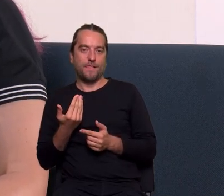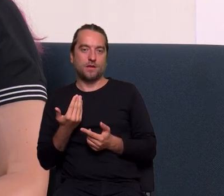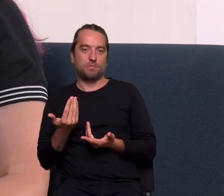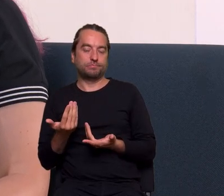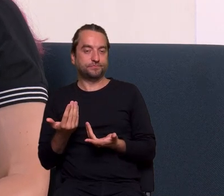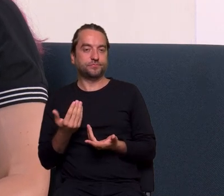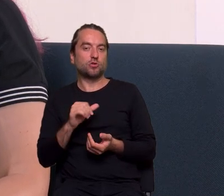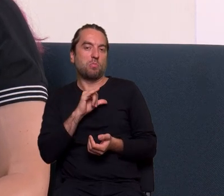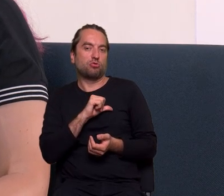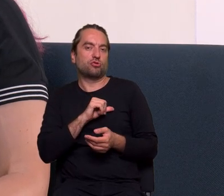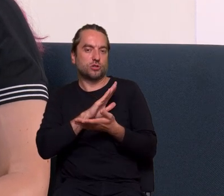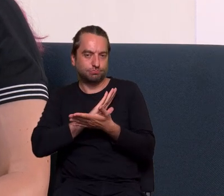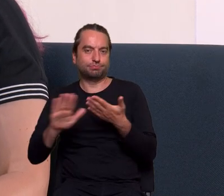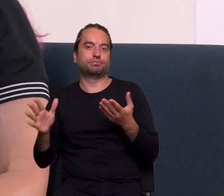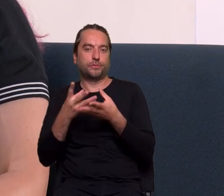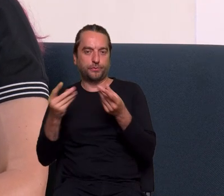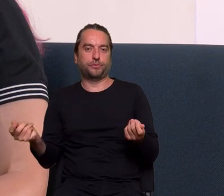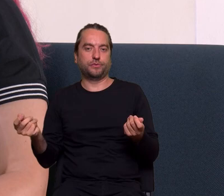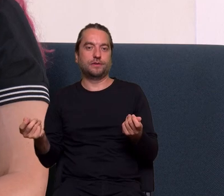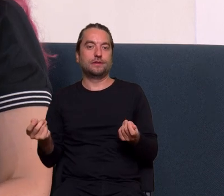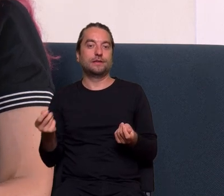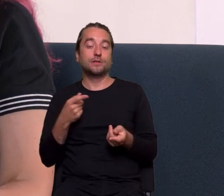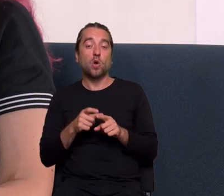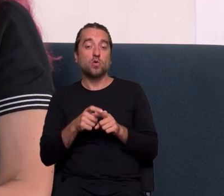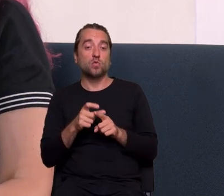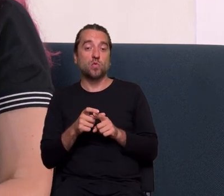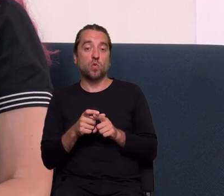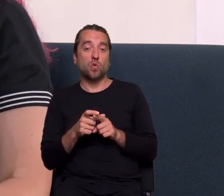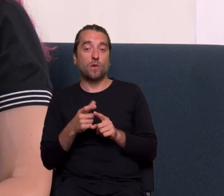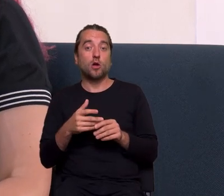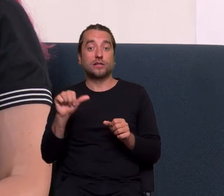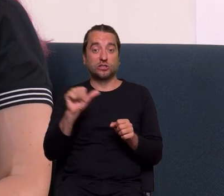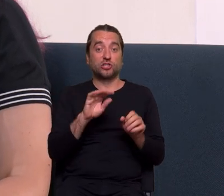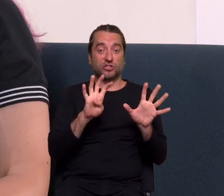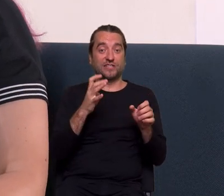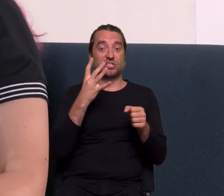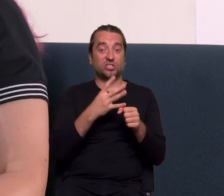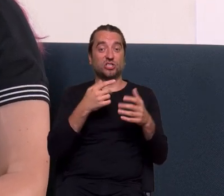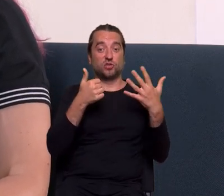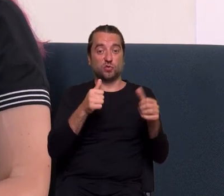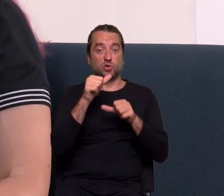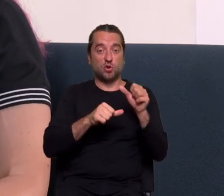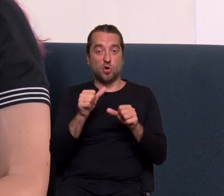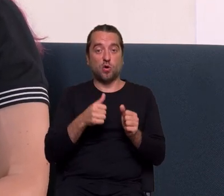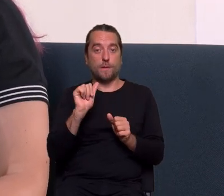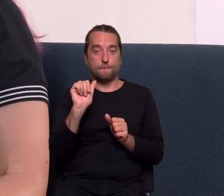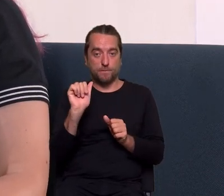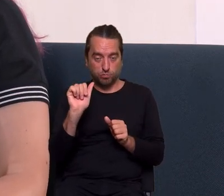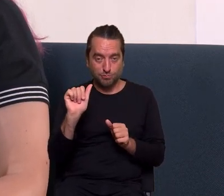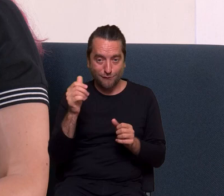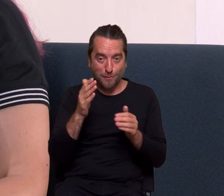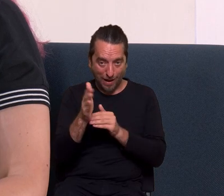I przejęliśmy to, co porzucone. To jest, no właśnie, to słowo, ono się pojawia w 1946 roku, 8 marca, w dekrecie o